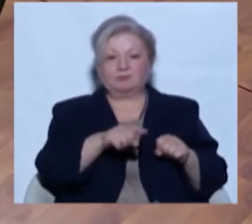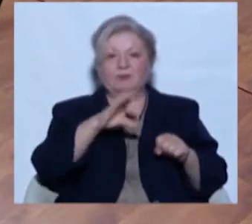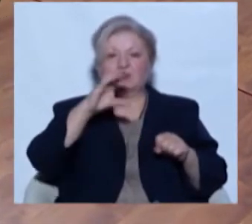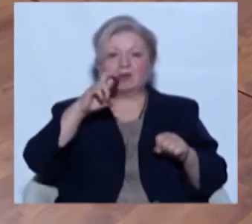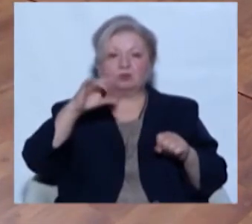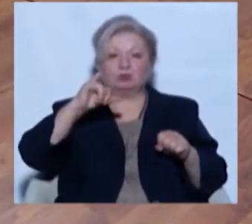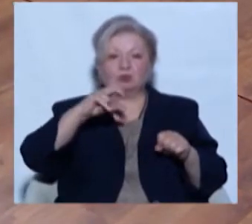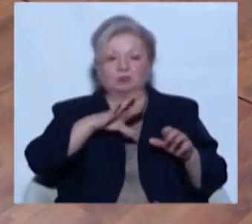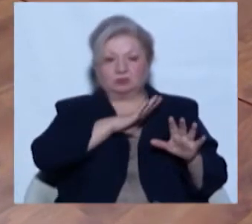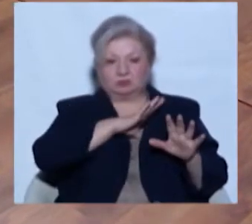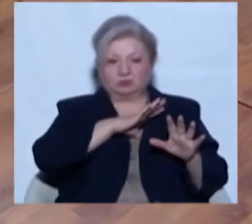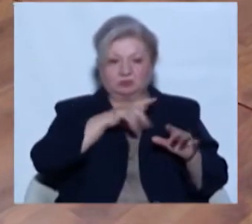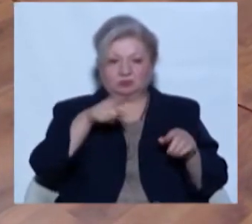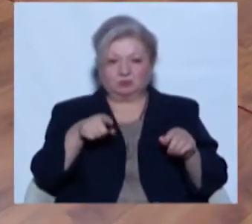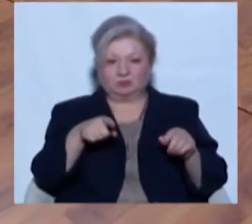ბუხარესტში მოაწყო